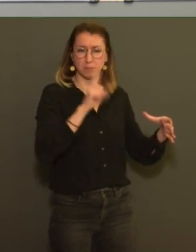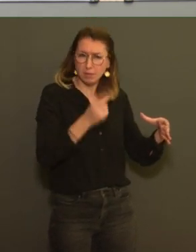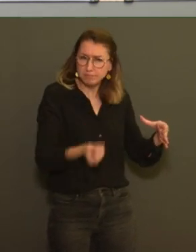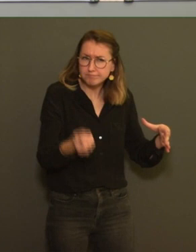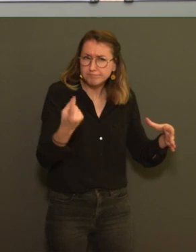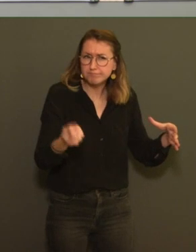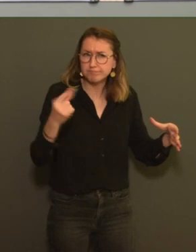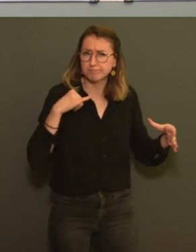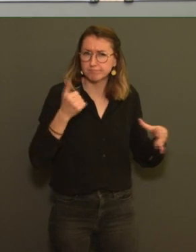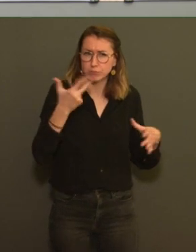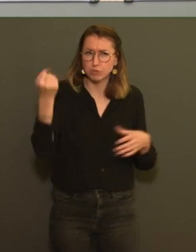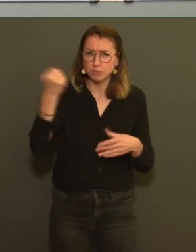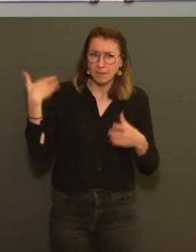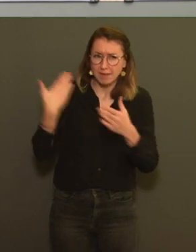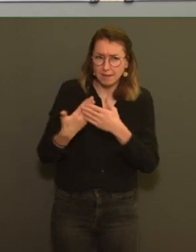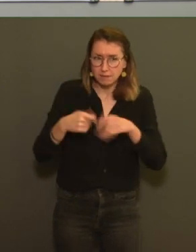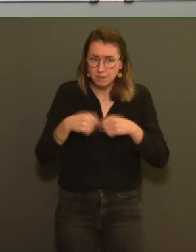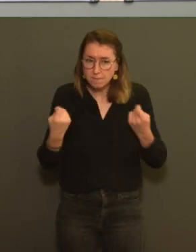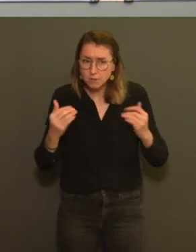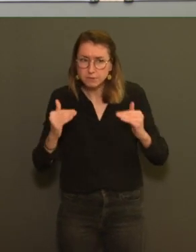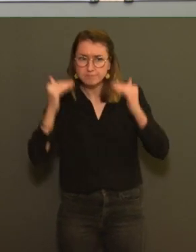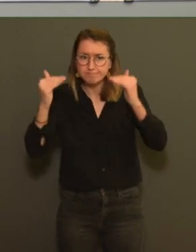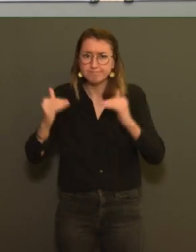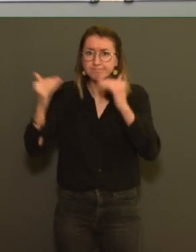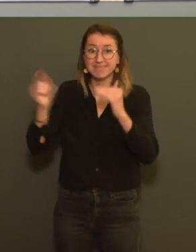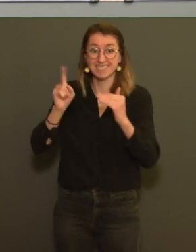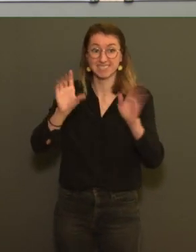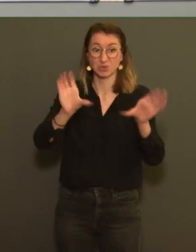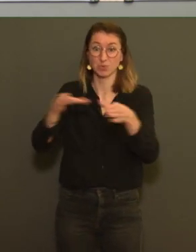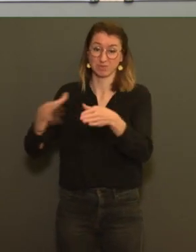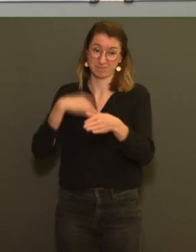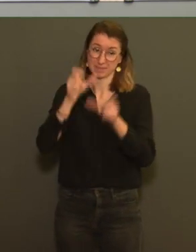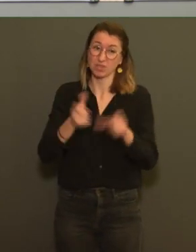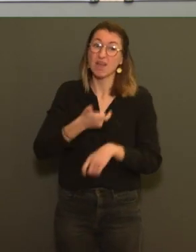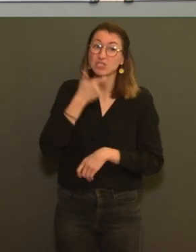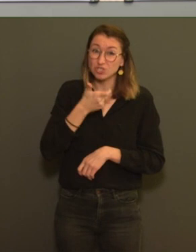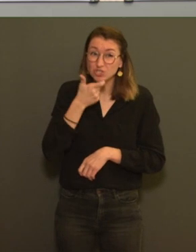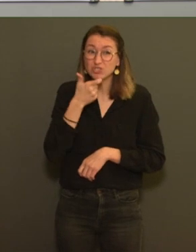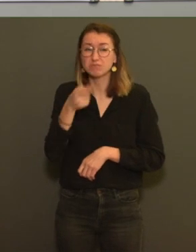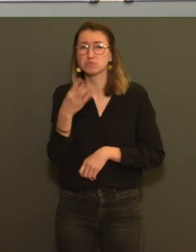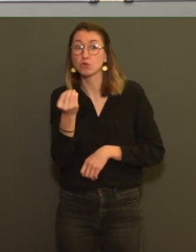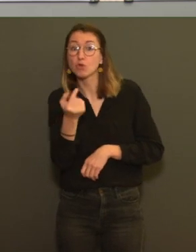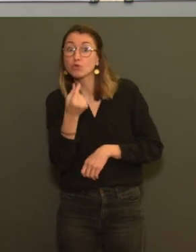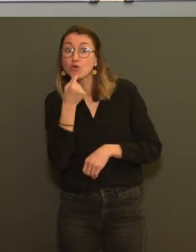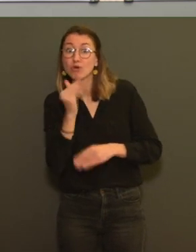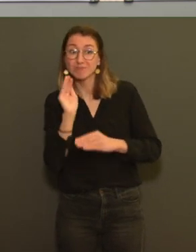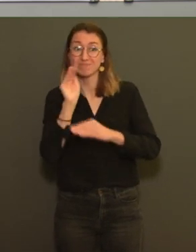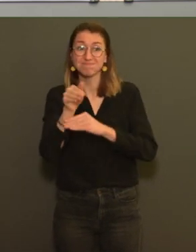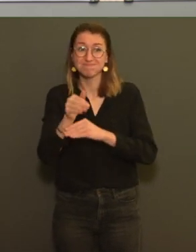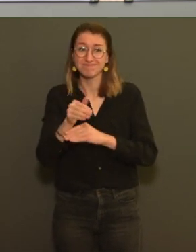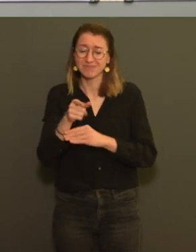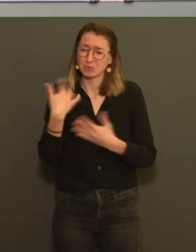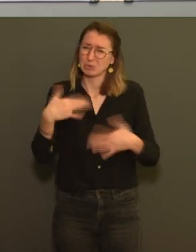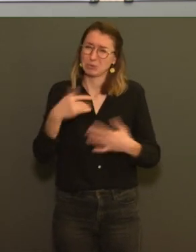une augmentation chez les personnes plus âgées. Et on va prendre l'exemple cette fois-ci des plus de 90 ans, donc les sujets les plus fragiles.